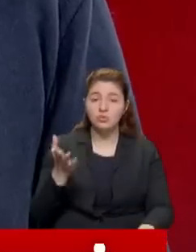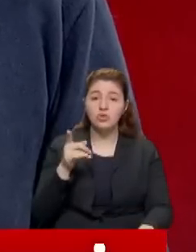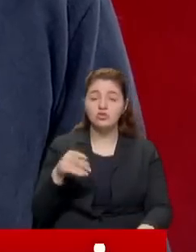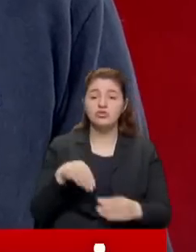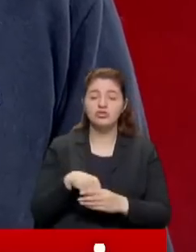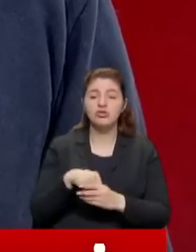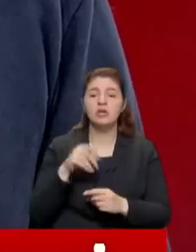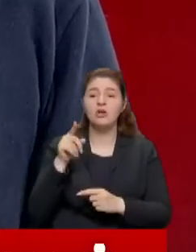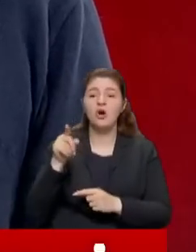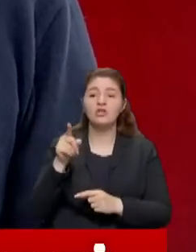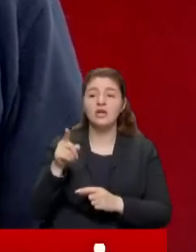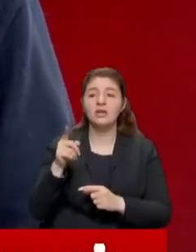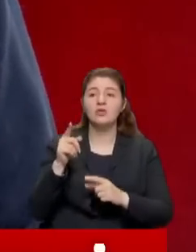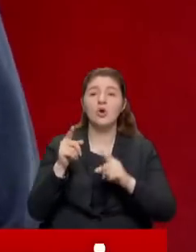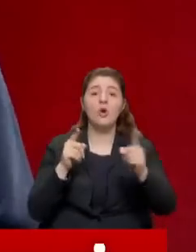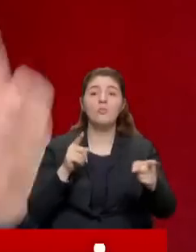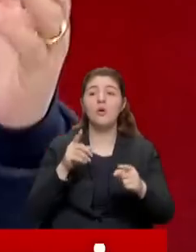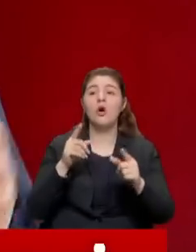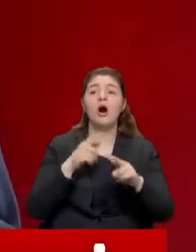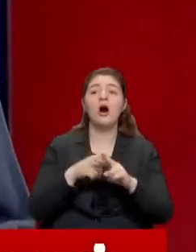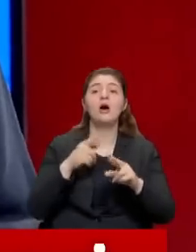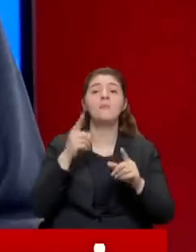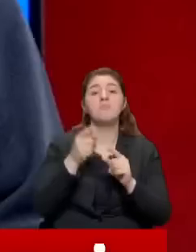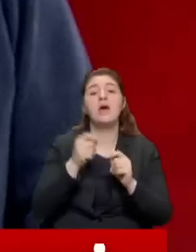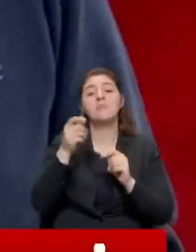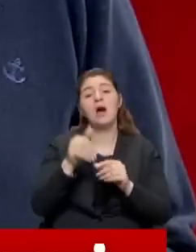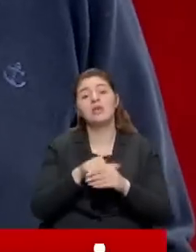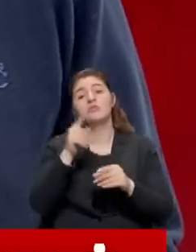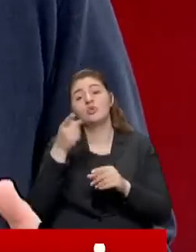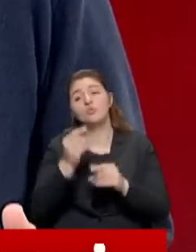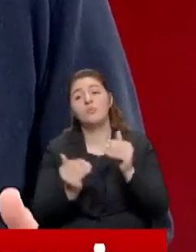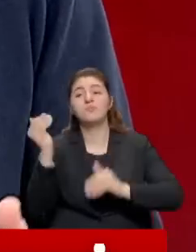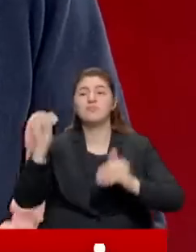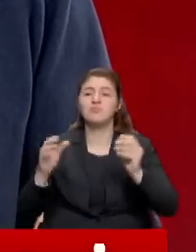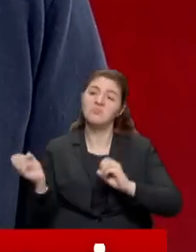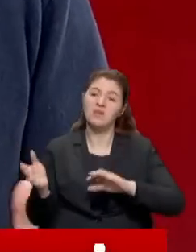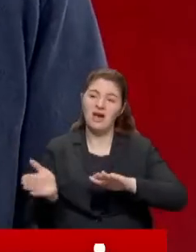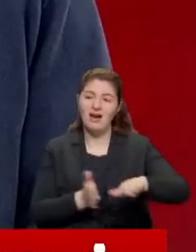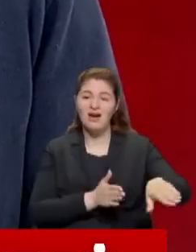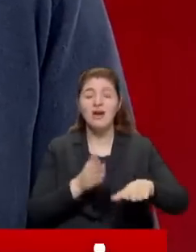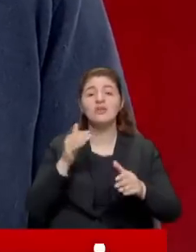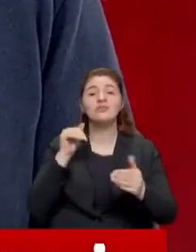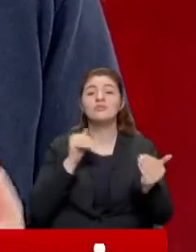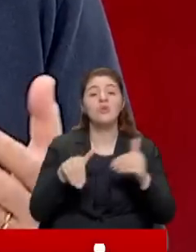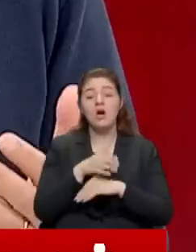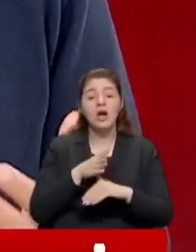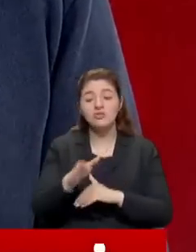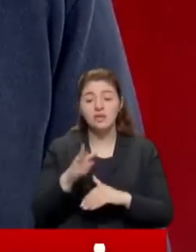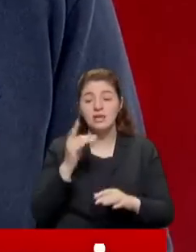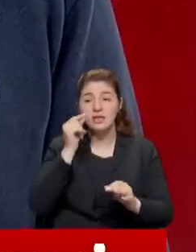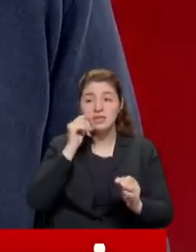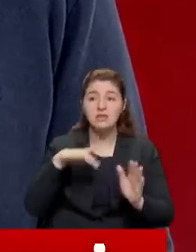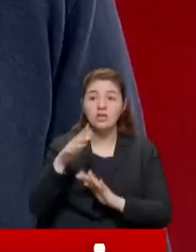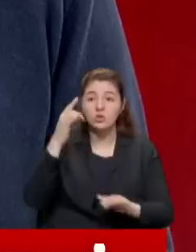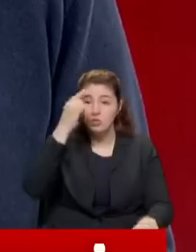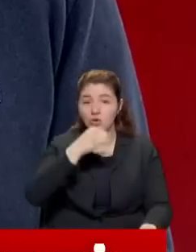Onun için onların oy oranı bu mu oldu? B partisinin oy oranı şuraya mı indirileri çıktıları bırak. Sokağa çıktığın zaman insanların